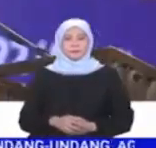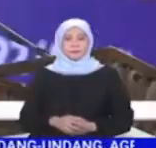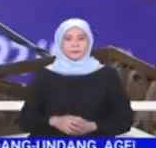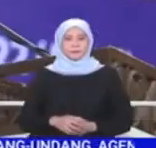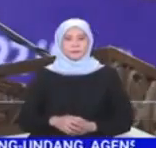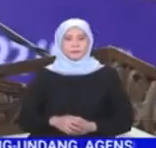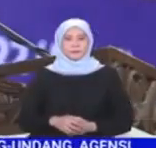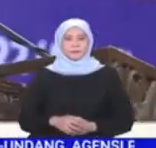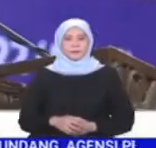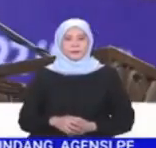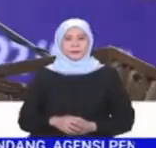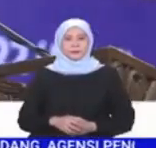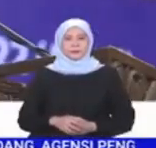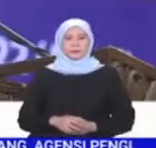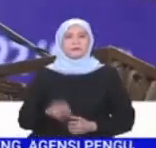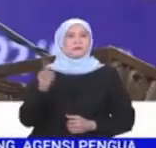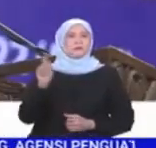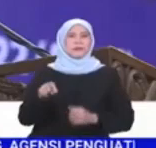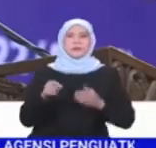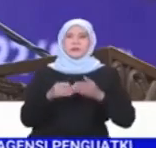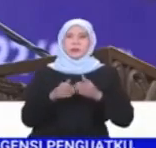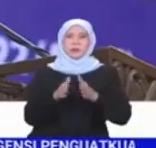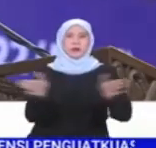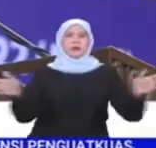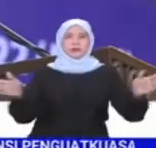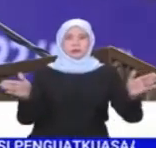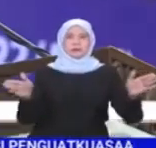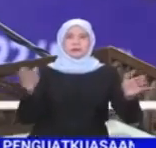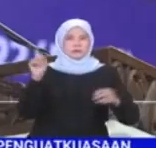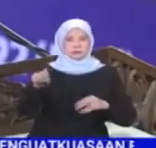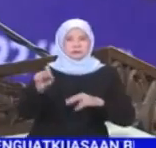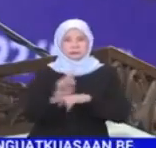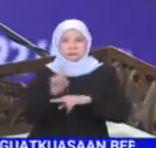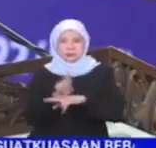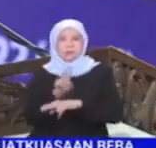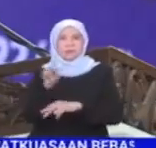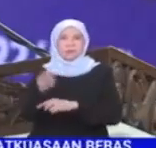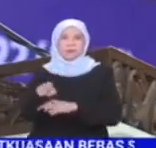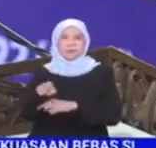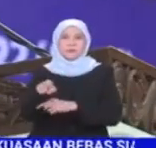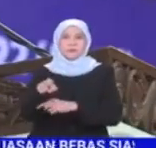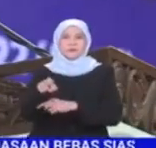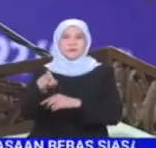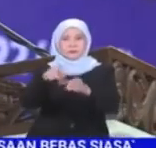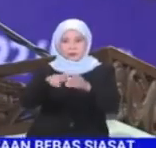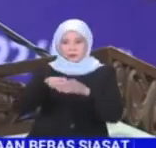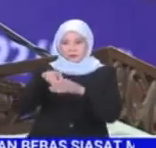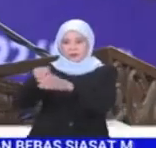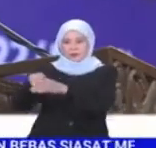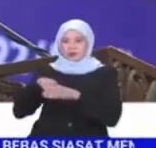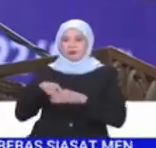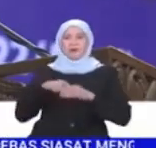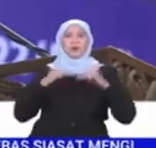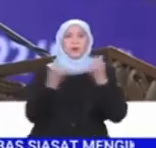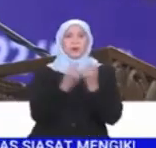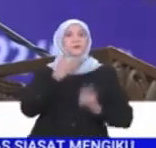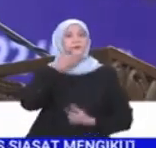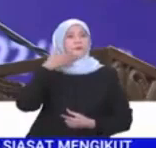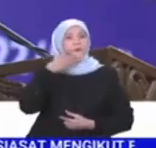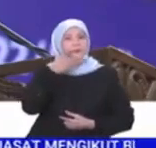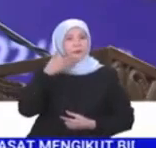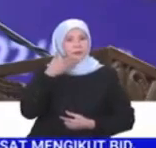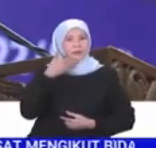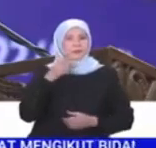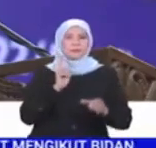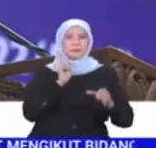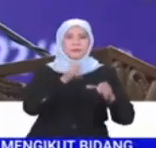Kita besarkan lagi luar dan keluar. Inilah waktu dan ketikanya untuk kita menarik lebih ramai anak muda untuk